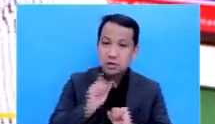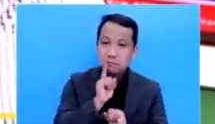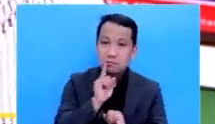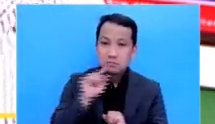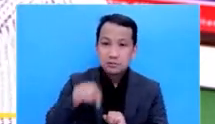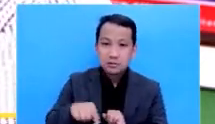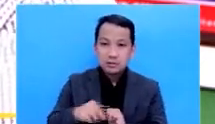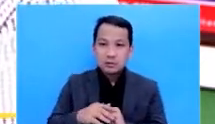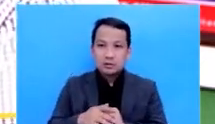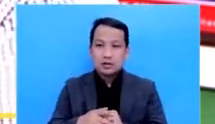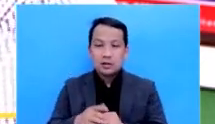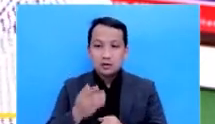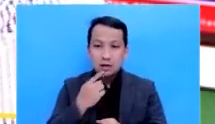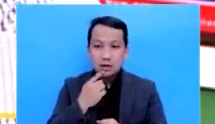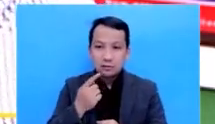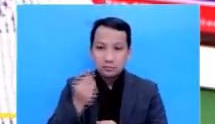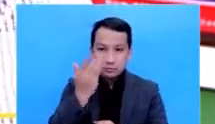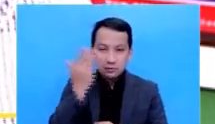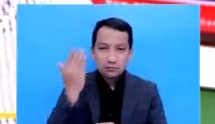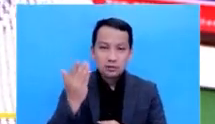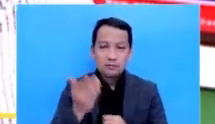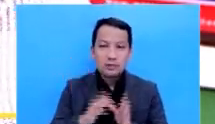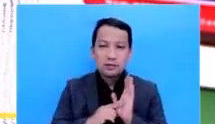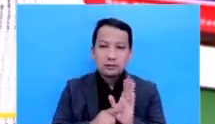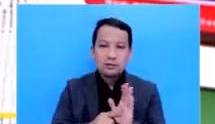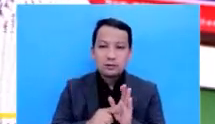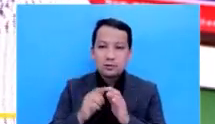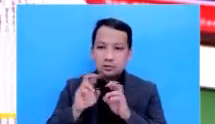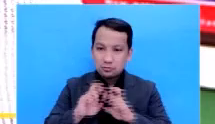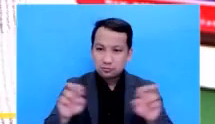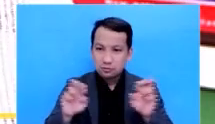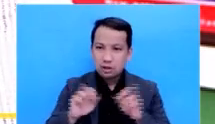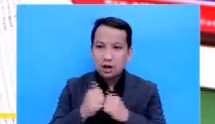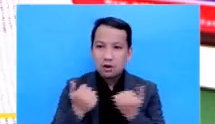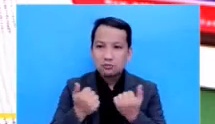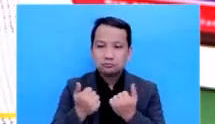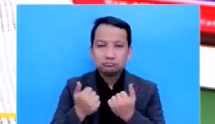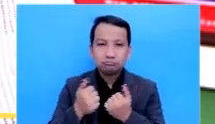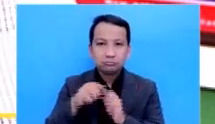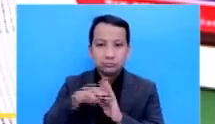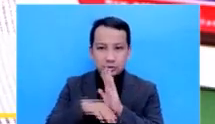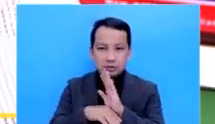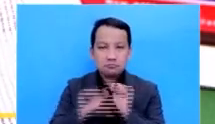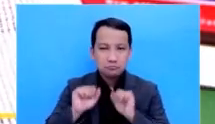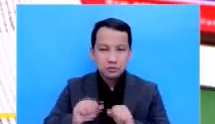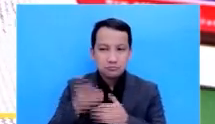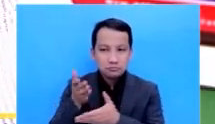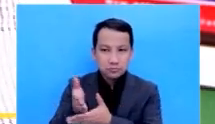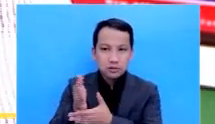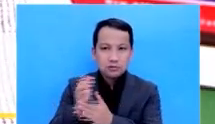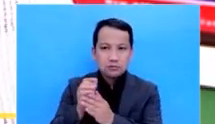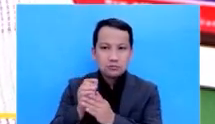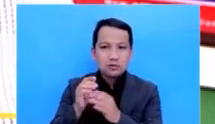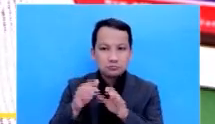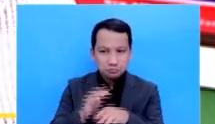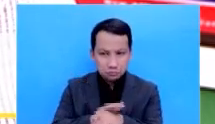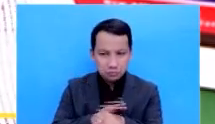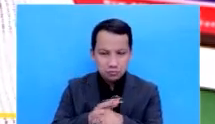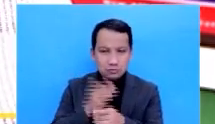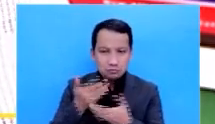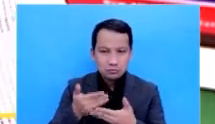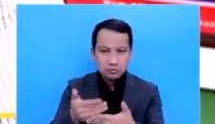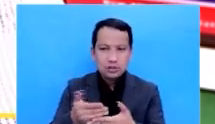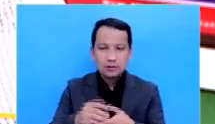na na-present na po niya, mayroon na pong slaughter procedure, and then may design na yun sa slaughterhouse. So slowly, maano po yan. And